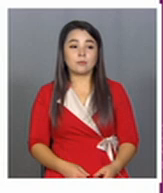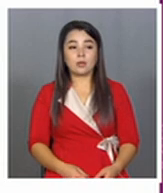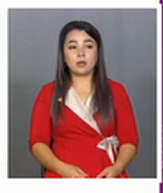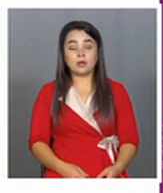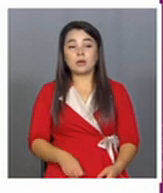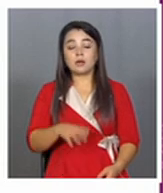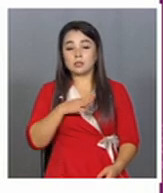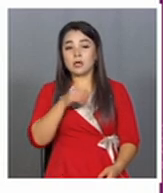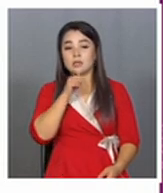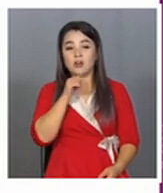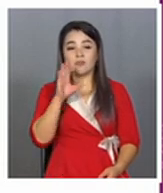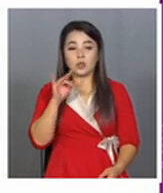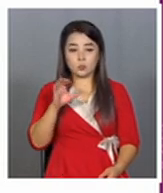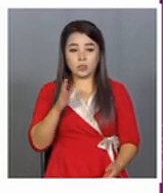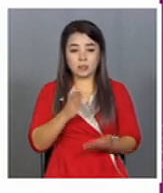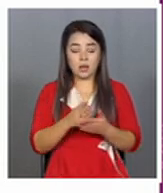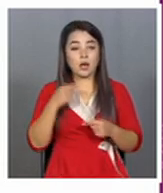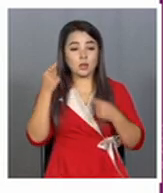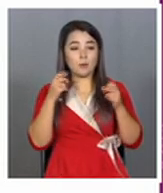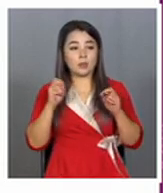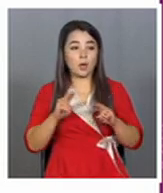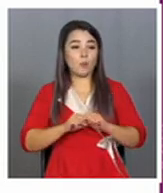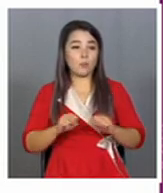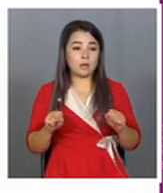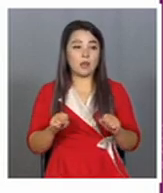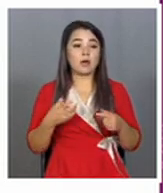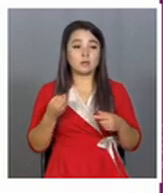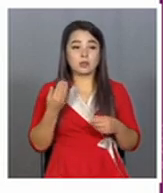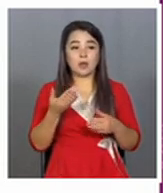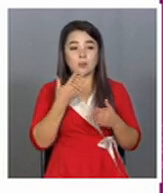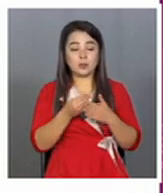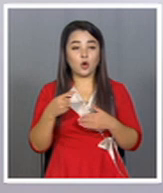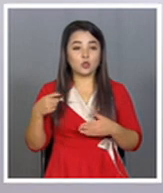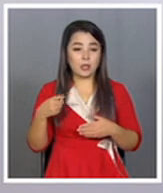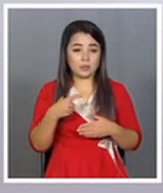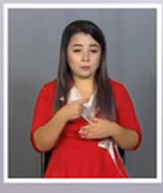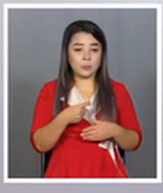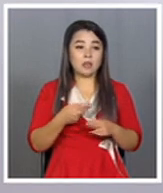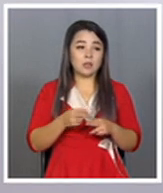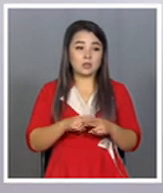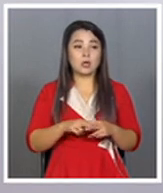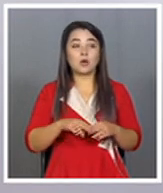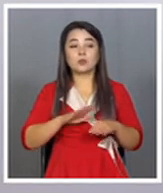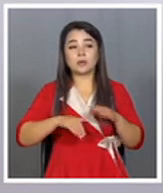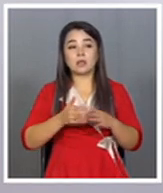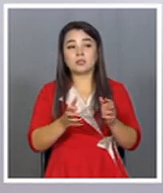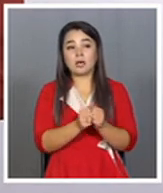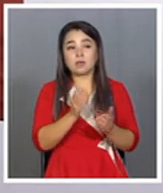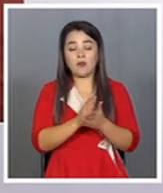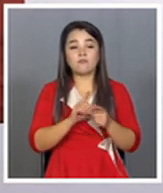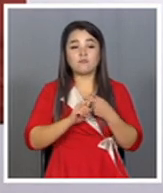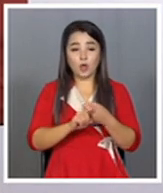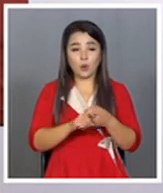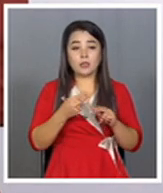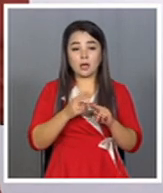Ұстағыш вирустар, логикалық бомбалар және құрттар. Ұстағыш вирустар